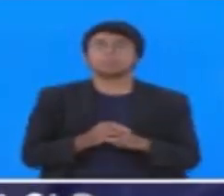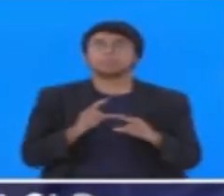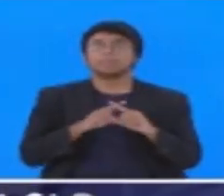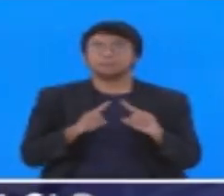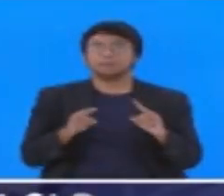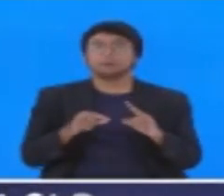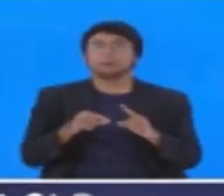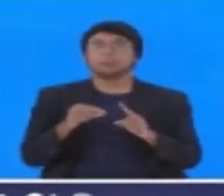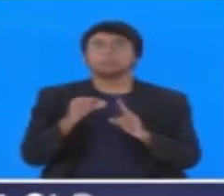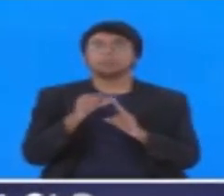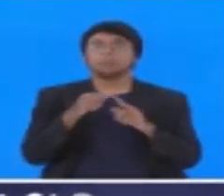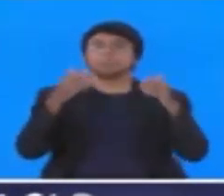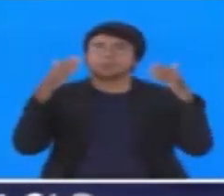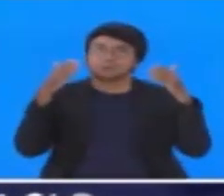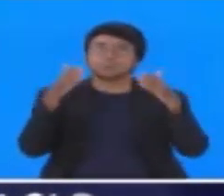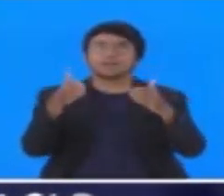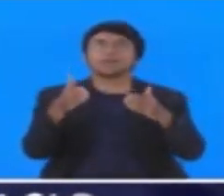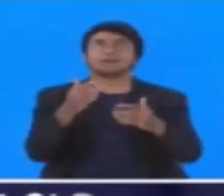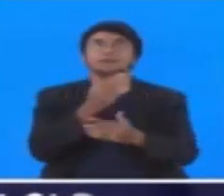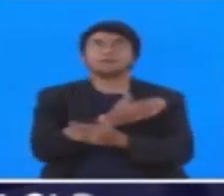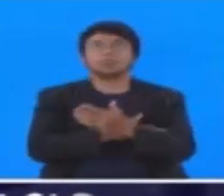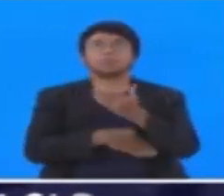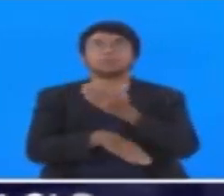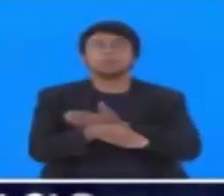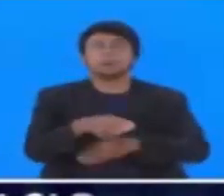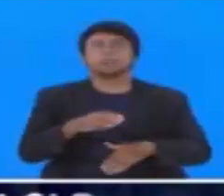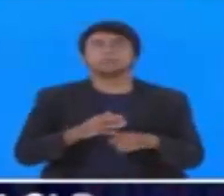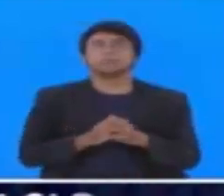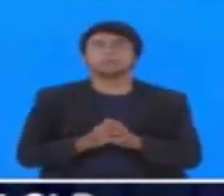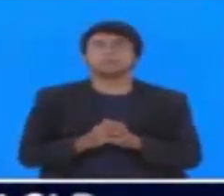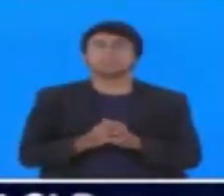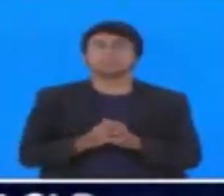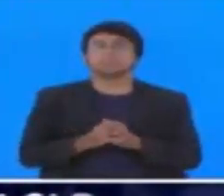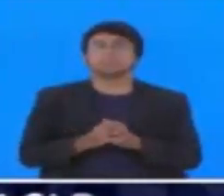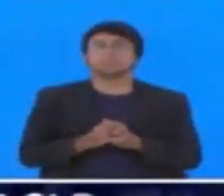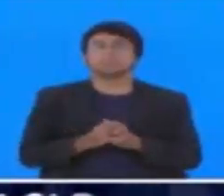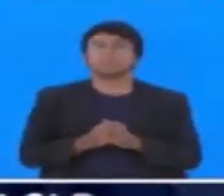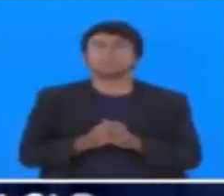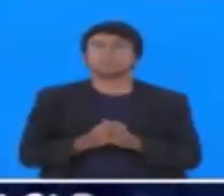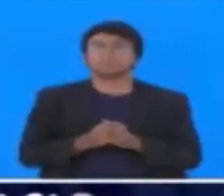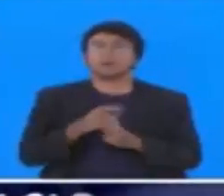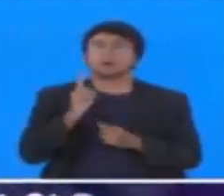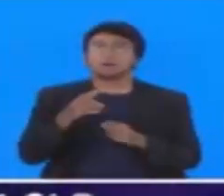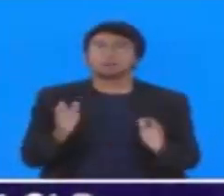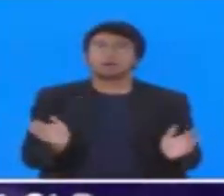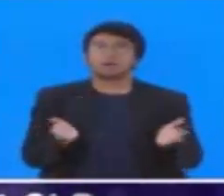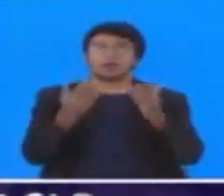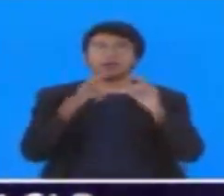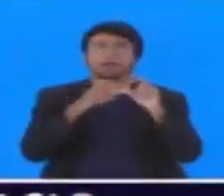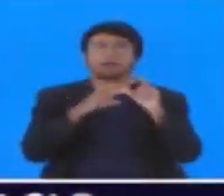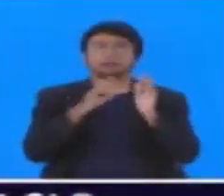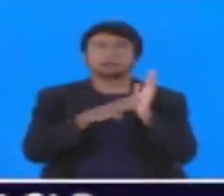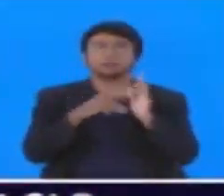membangun sebuah SLB ABCD di Caringin, Kota Bandung, Jawa Barat. Bangunan SLB ini merupakan renovasi dari rumah Tatang yang disulap sedemikian